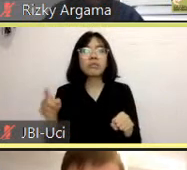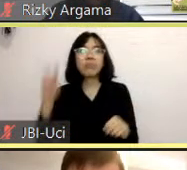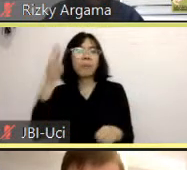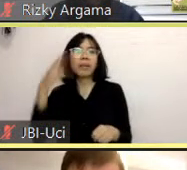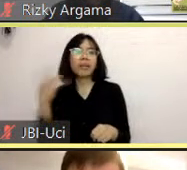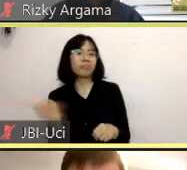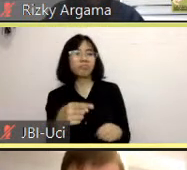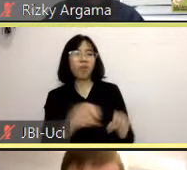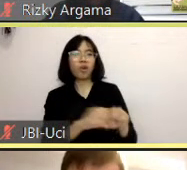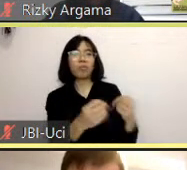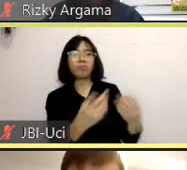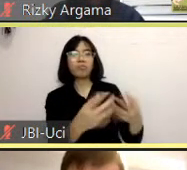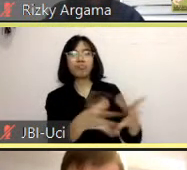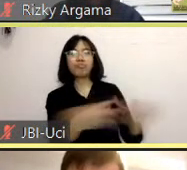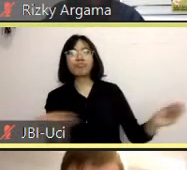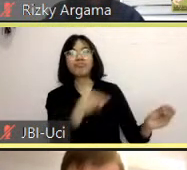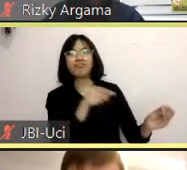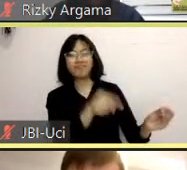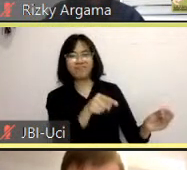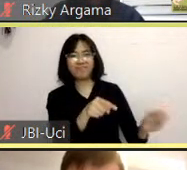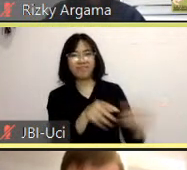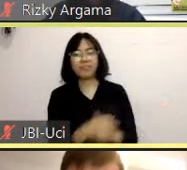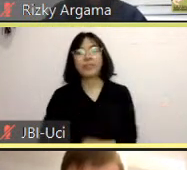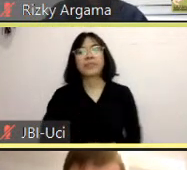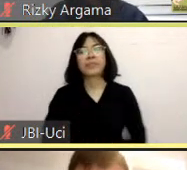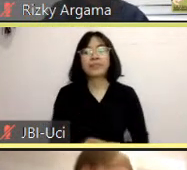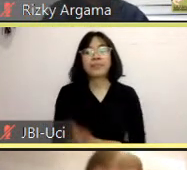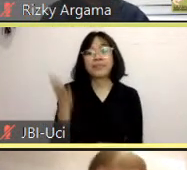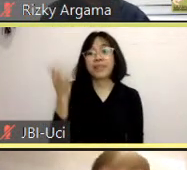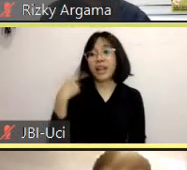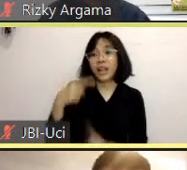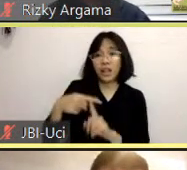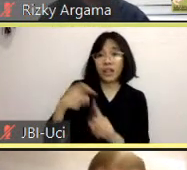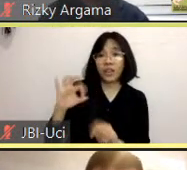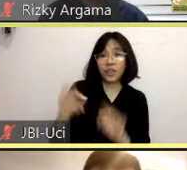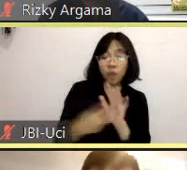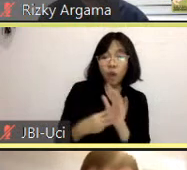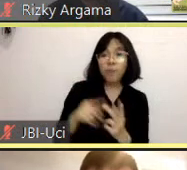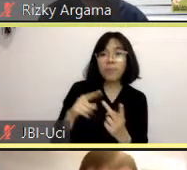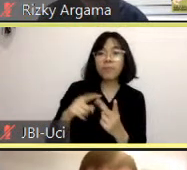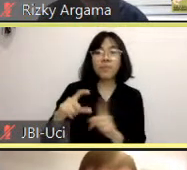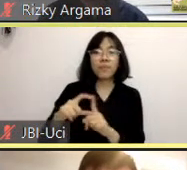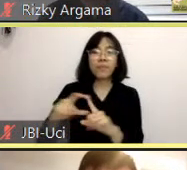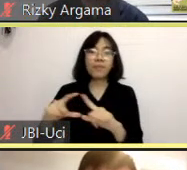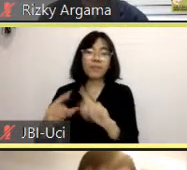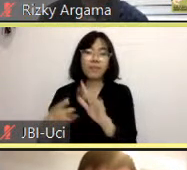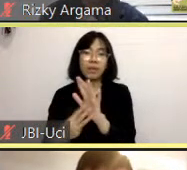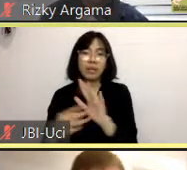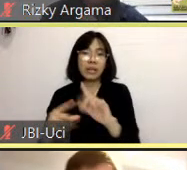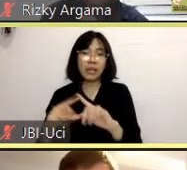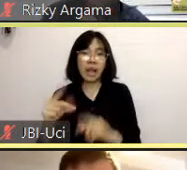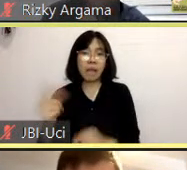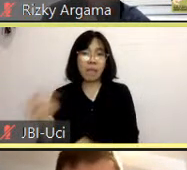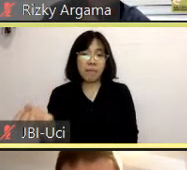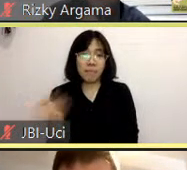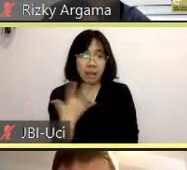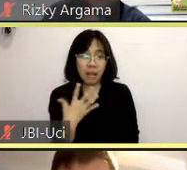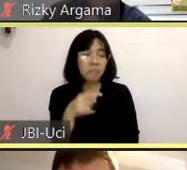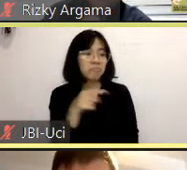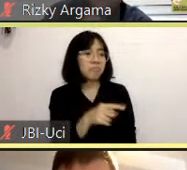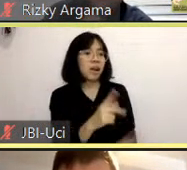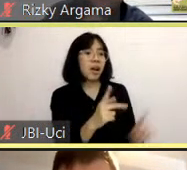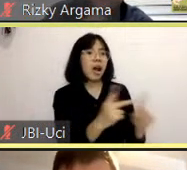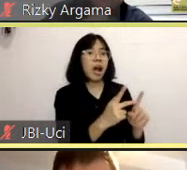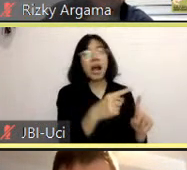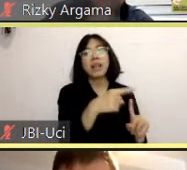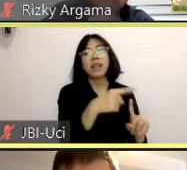dugaan dari Mas Damar dan juga Mas Tom tadi, bahwa kalau ini terjadi pada Hizbut Tahrir, ini bisa